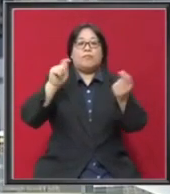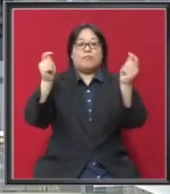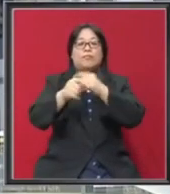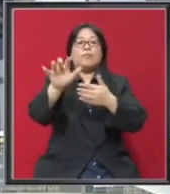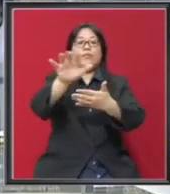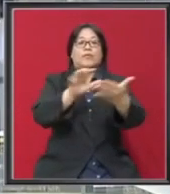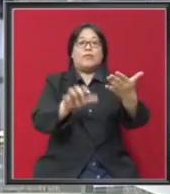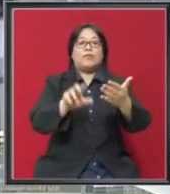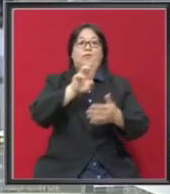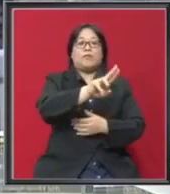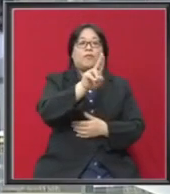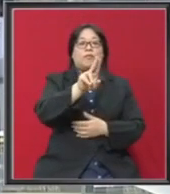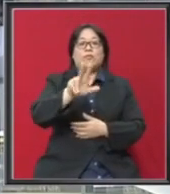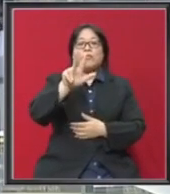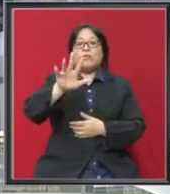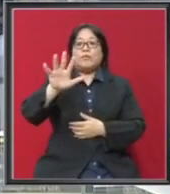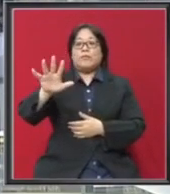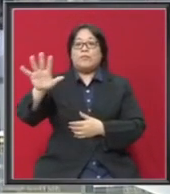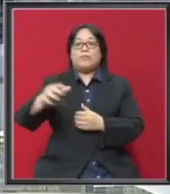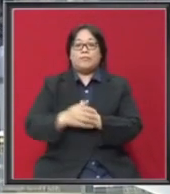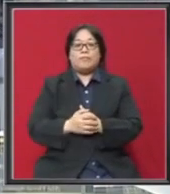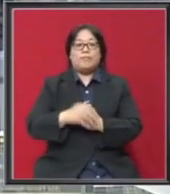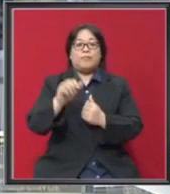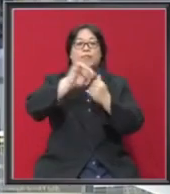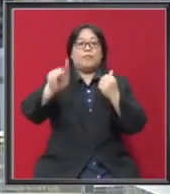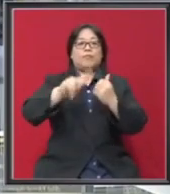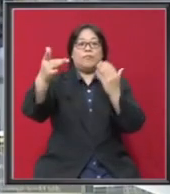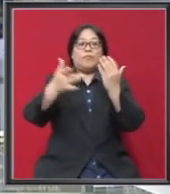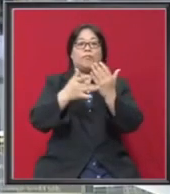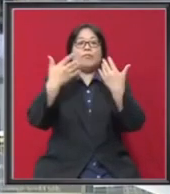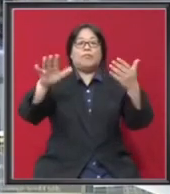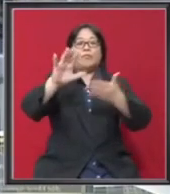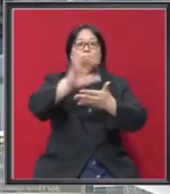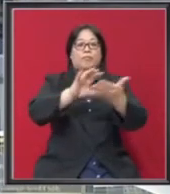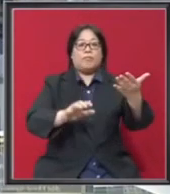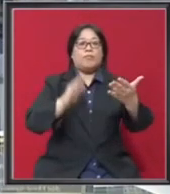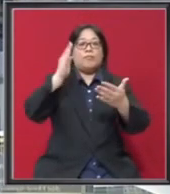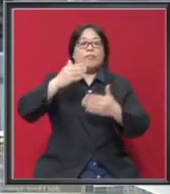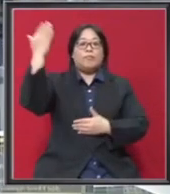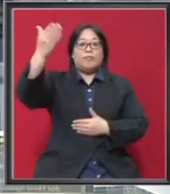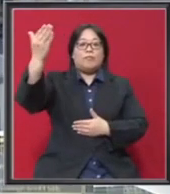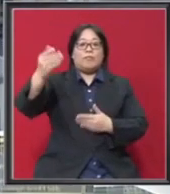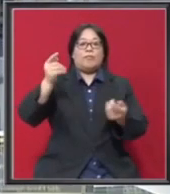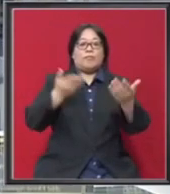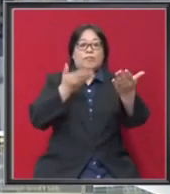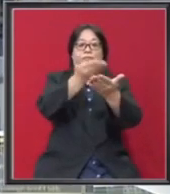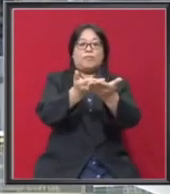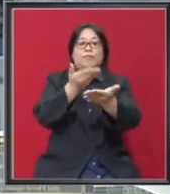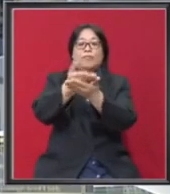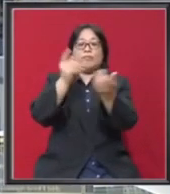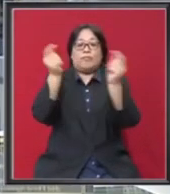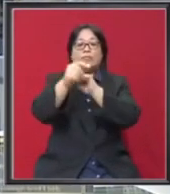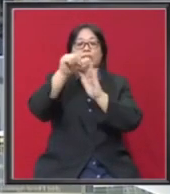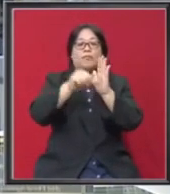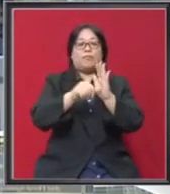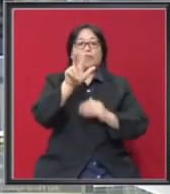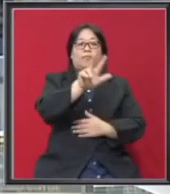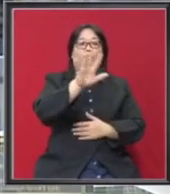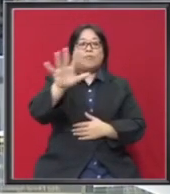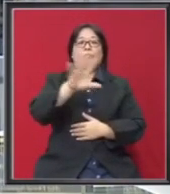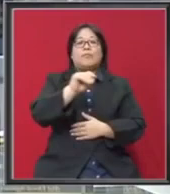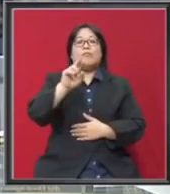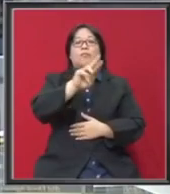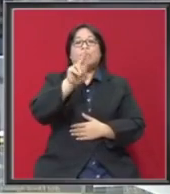mengubah grafari you 355 yang tak kuasa tak diketahui merancang untuk membentangkan candaan pindah anak ta3d menemui dan